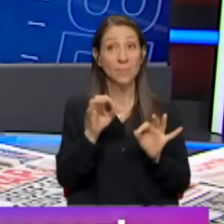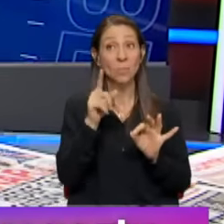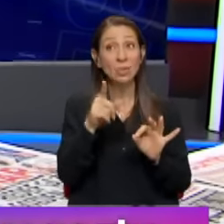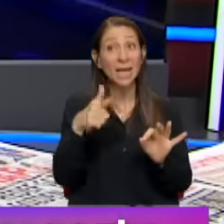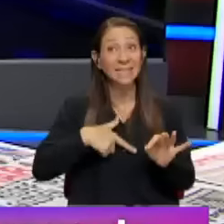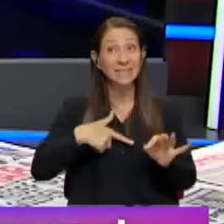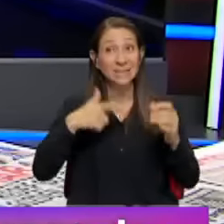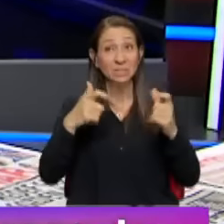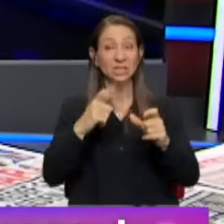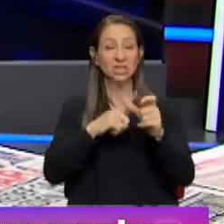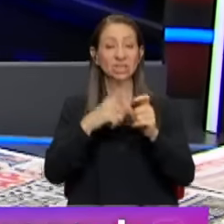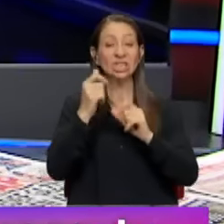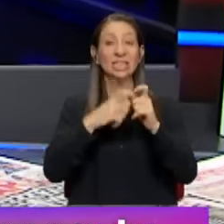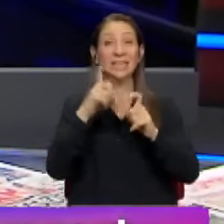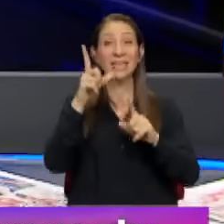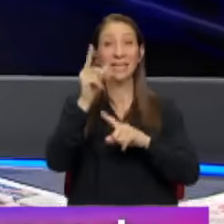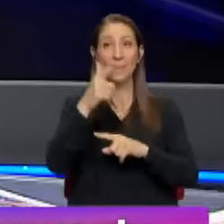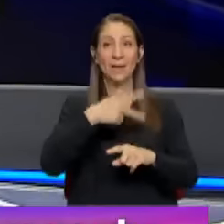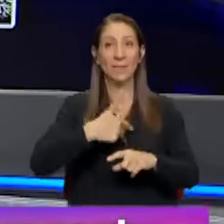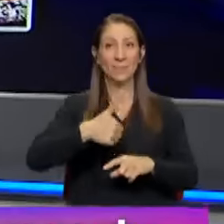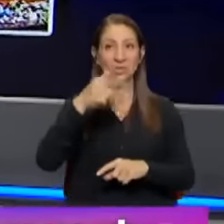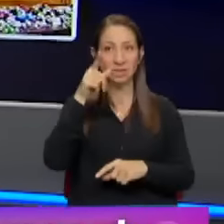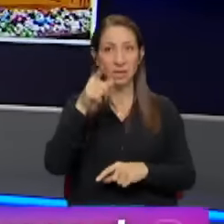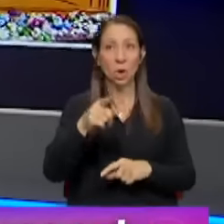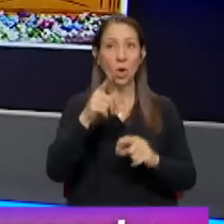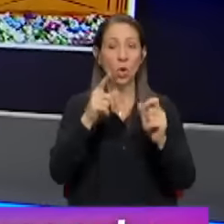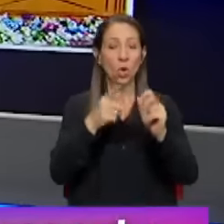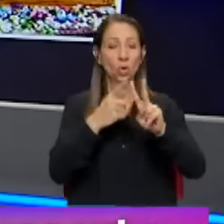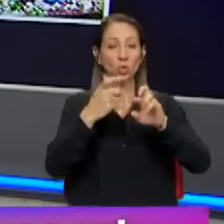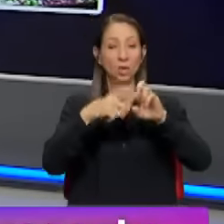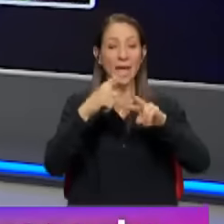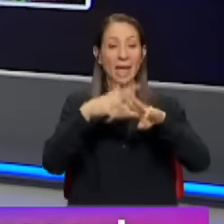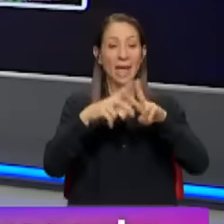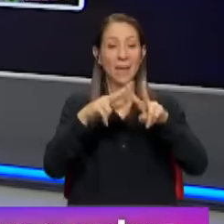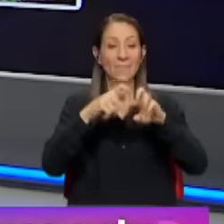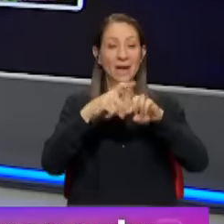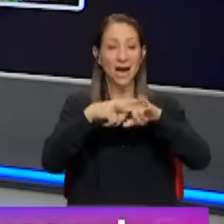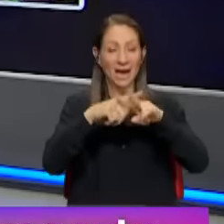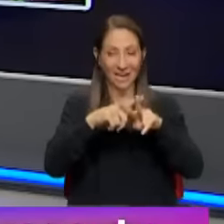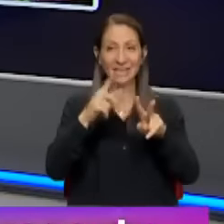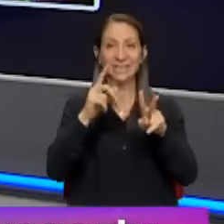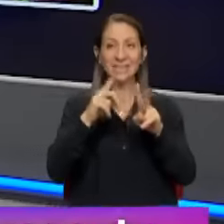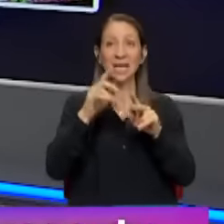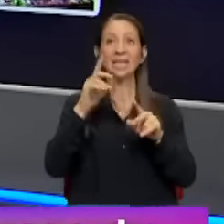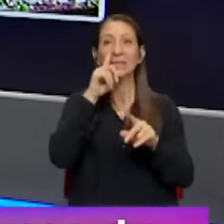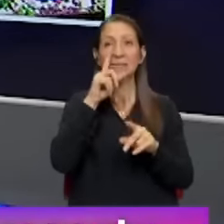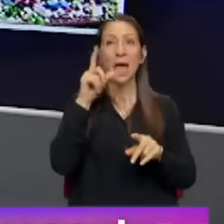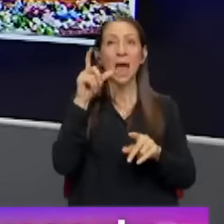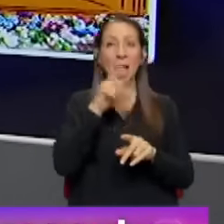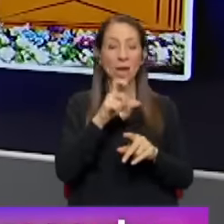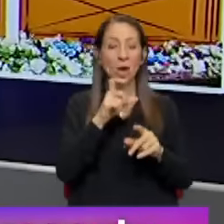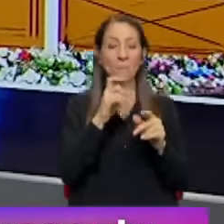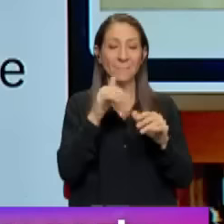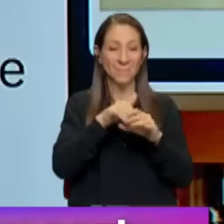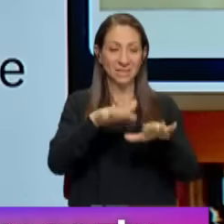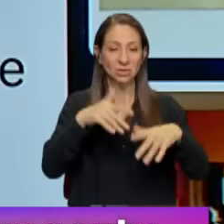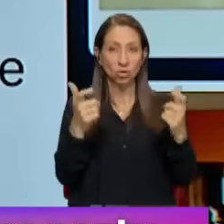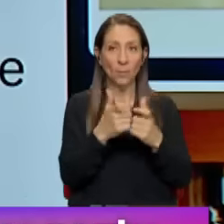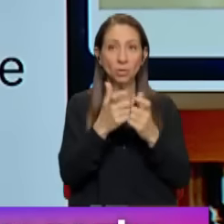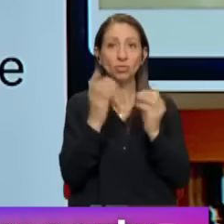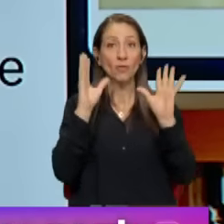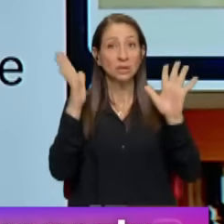da İzmir'den, Çiğli'den. Çiğli Belediye Başkanı Onur Emrah Yıldız. Nisan ayı olağan meclis toplantımızın ikinci oturumunu yoğun